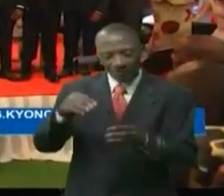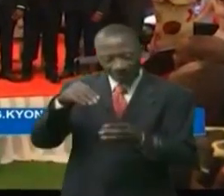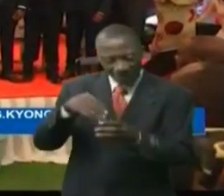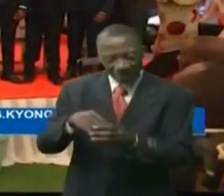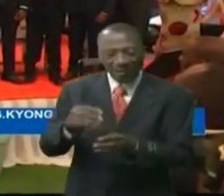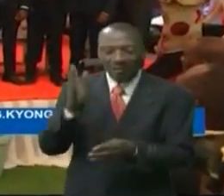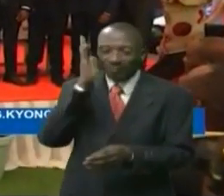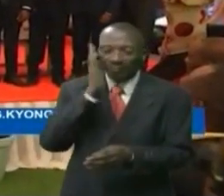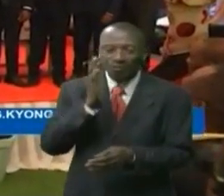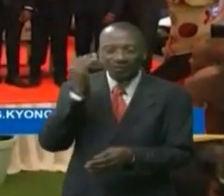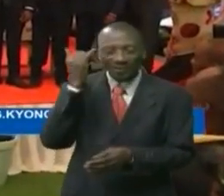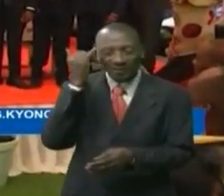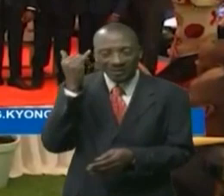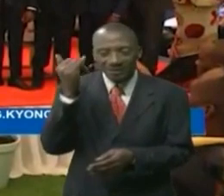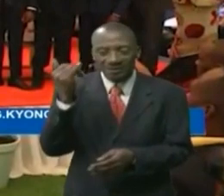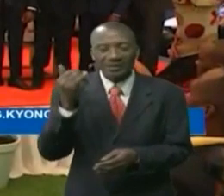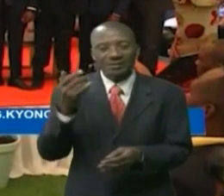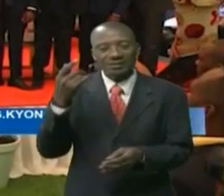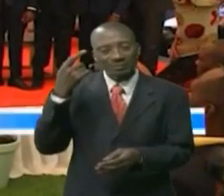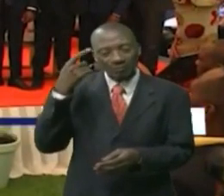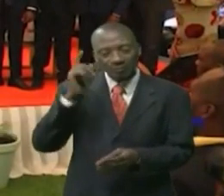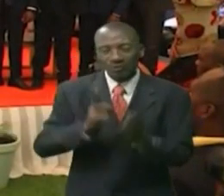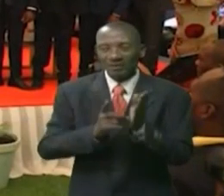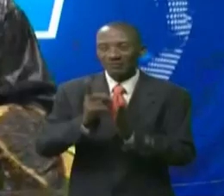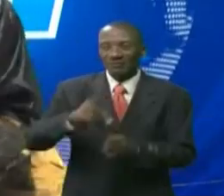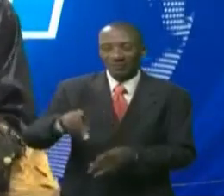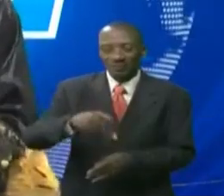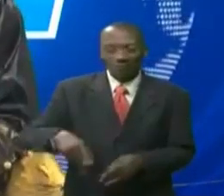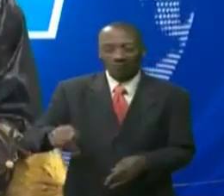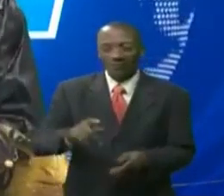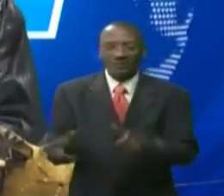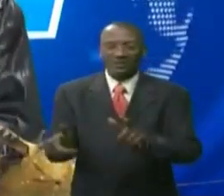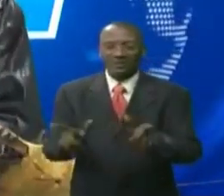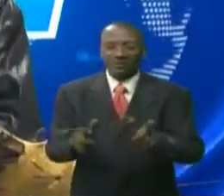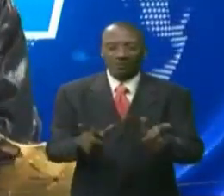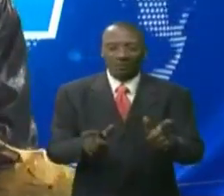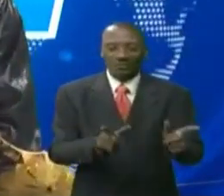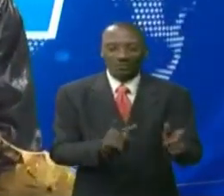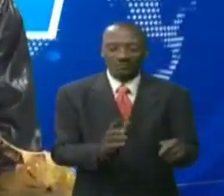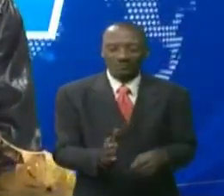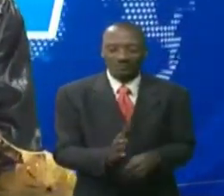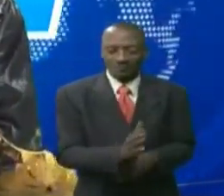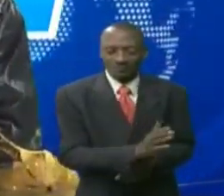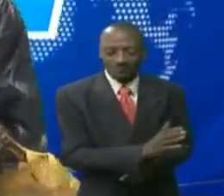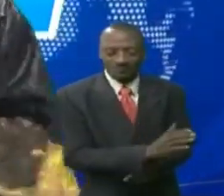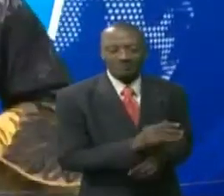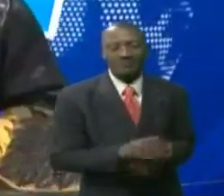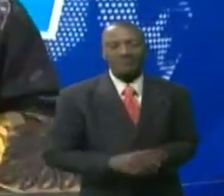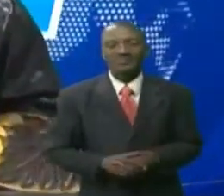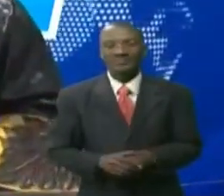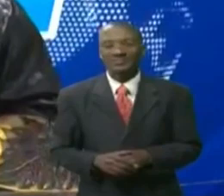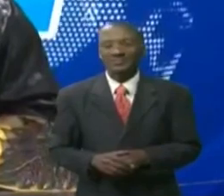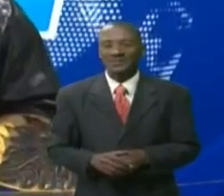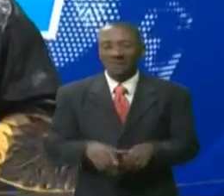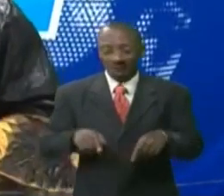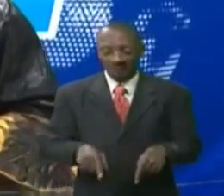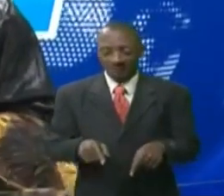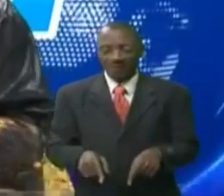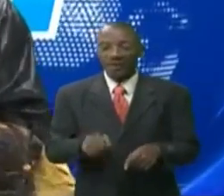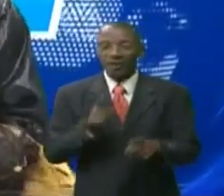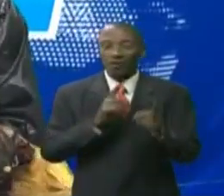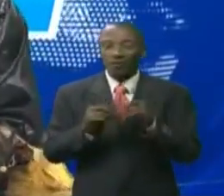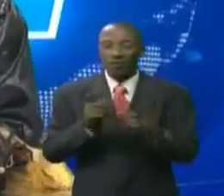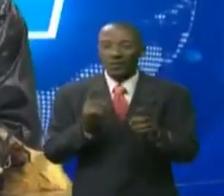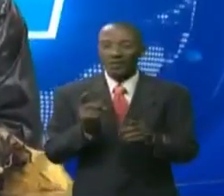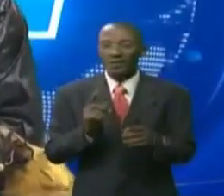tenir dans la province du lalaba quittons le okatanga pour le Congo central le journaliste